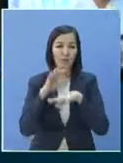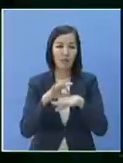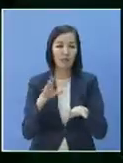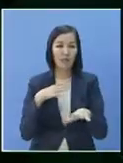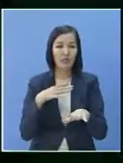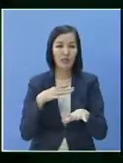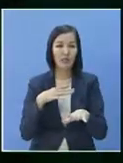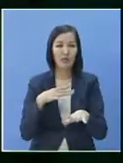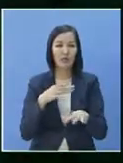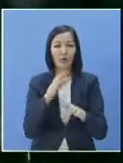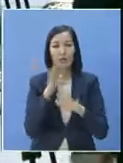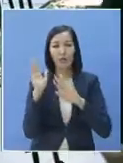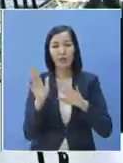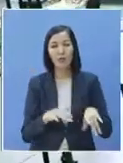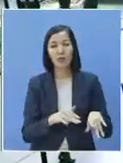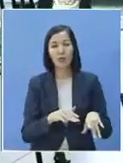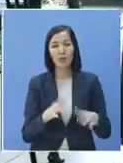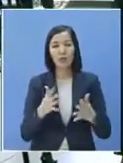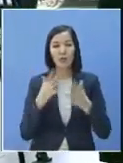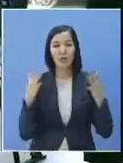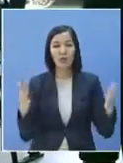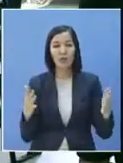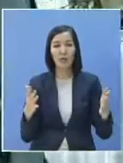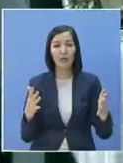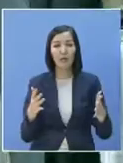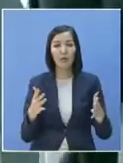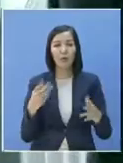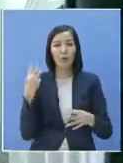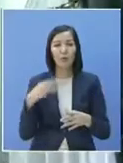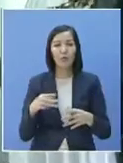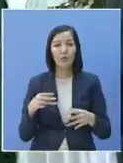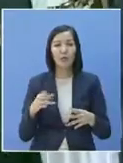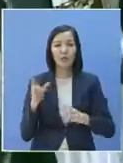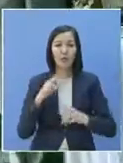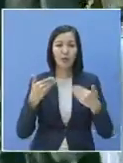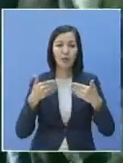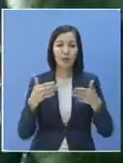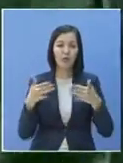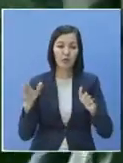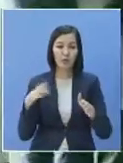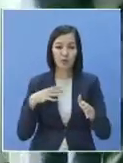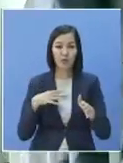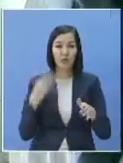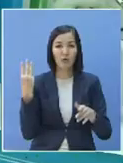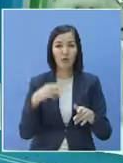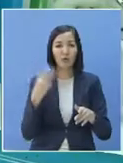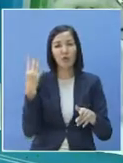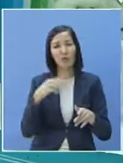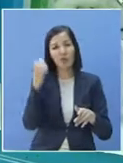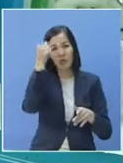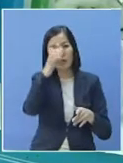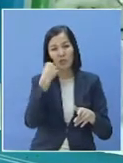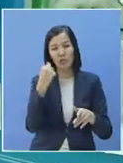жүргізді. Көп өтпей көкжиегі кеңейіп, жыл сайын 9-нан 30-дан астам түлек түлеп ұшты. 30-40